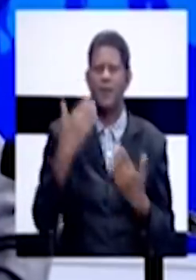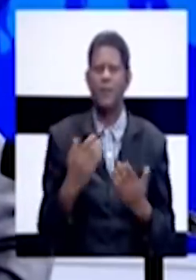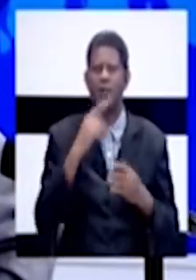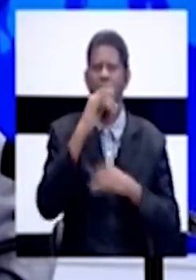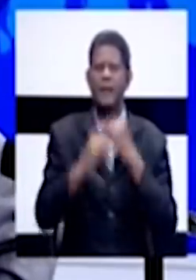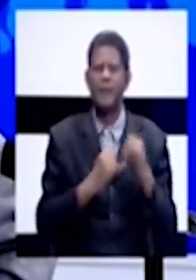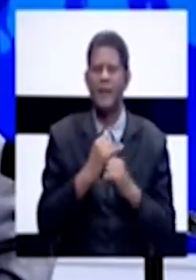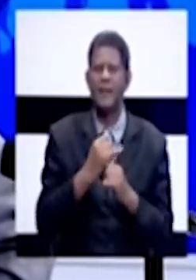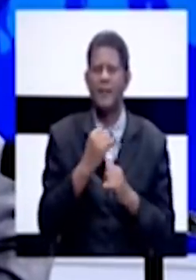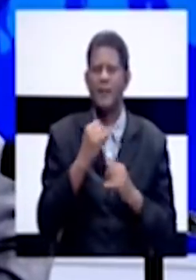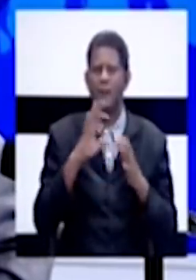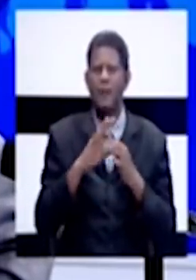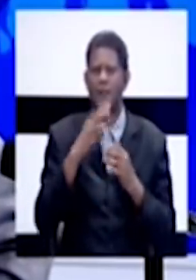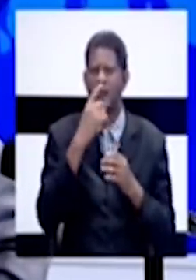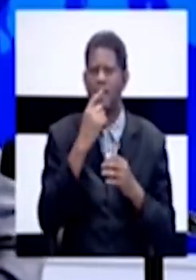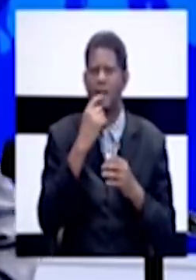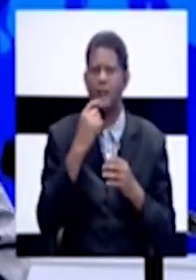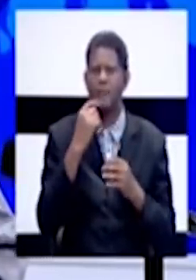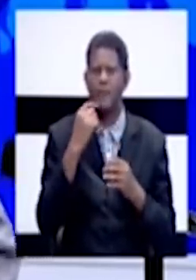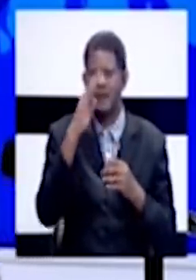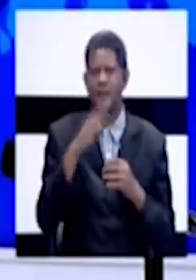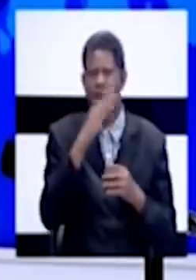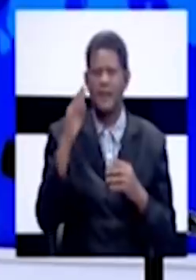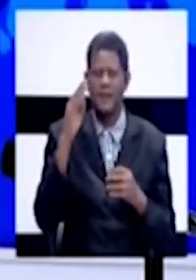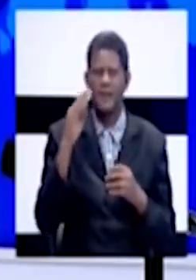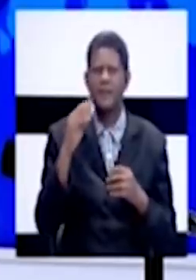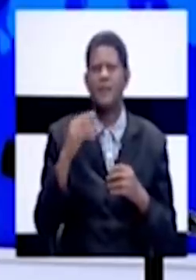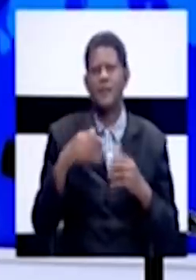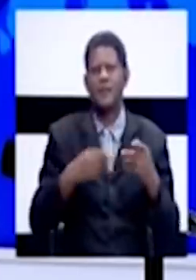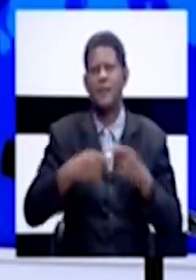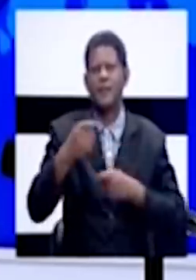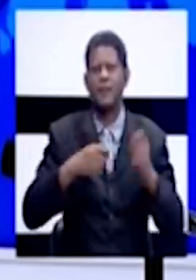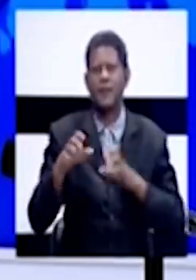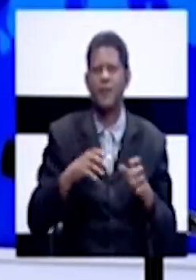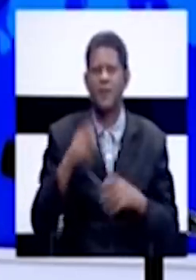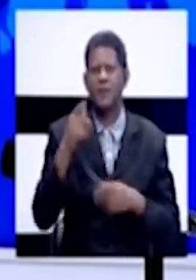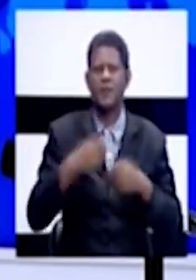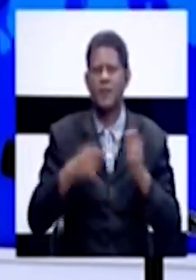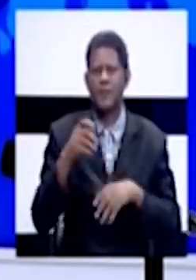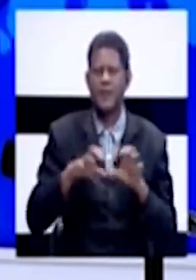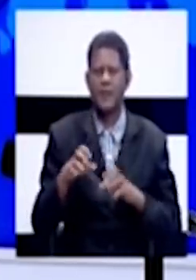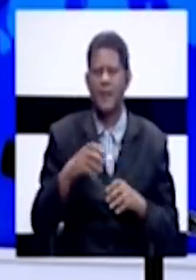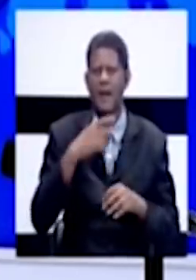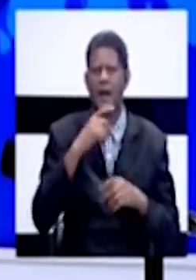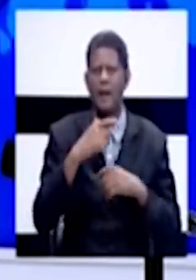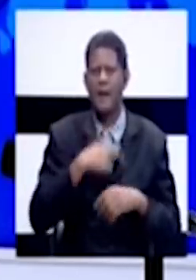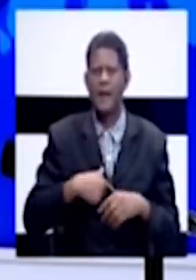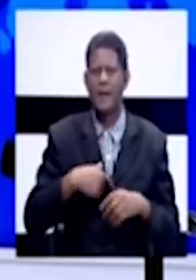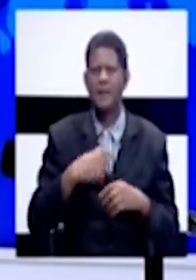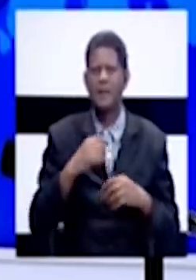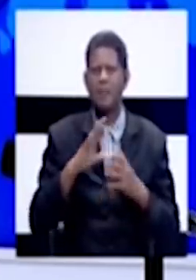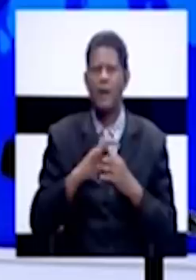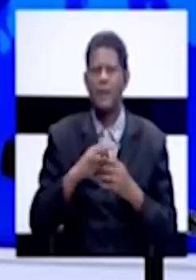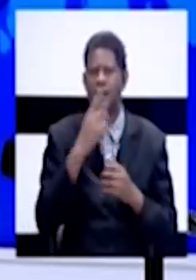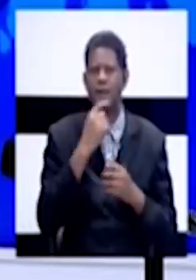ለኸ ማሕበር ቀይሕ መስቀል ርክክብ ተገይሮም ከም መግለፂ መንግስቲ ትግራይ እቲ ርክክብ ዝተኸየደ ኣባላት ዓለም ለኸ ማሕበር ቀይሕ